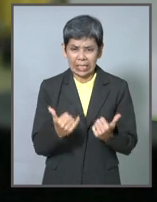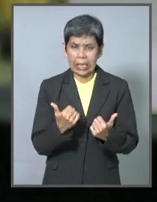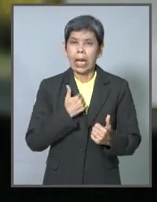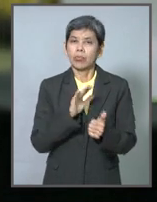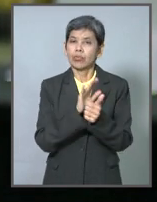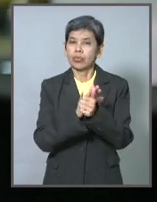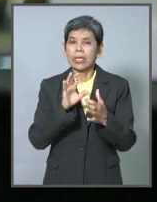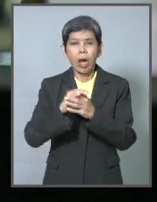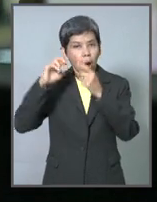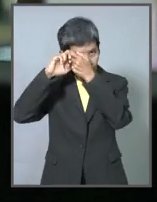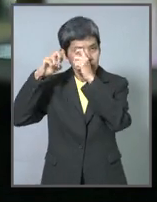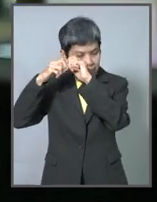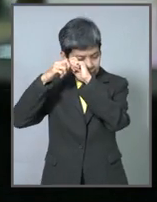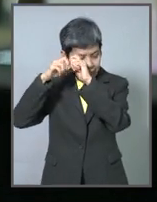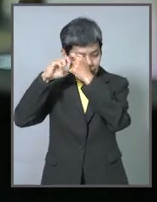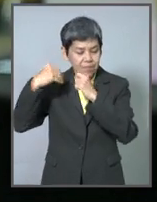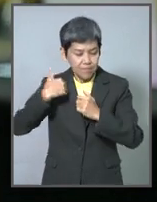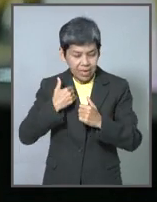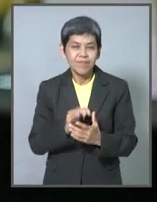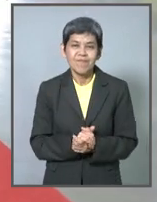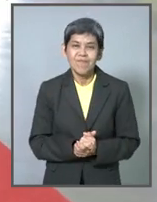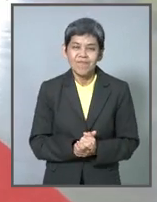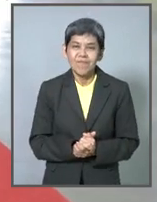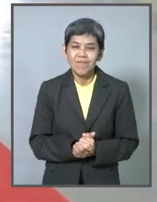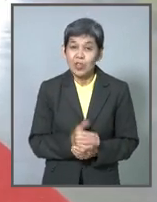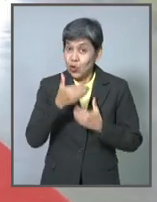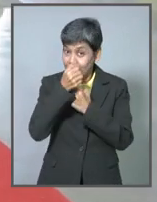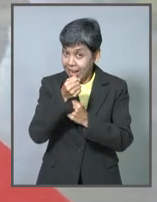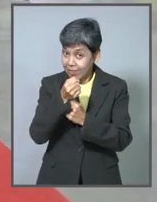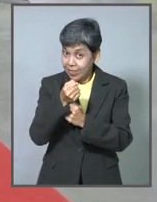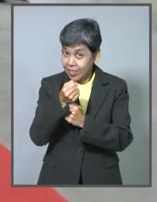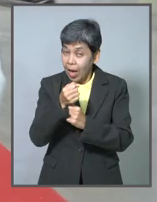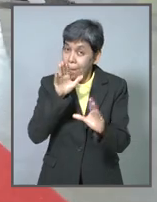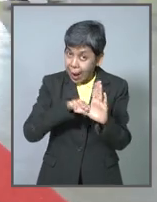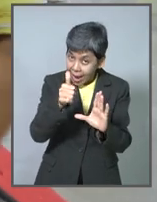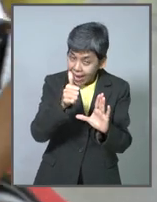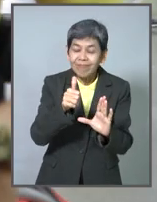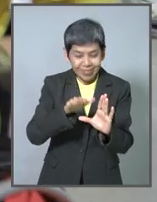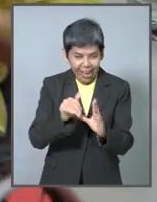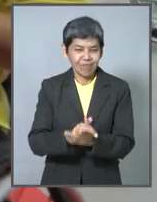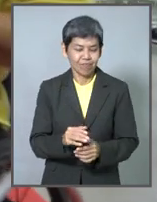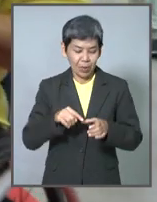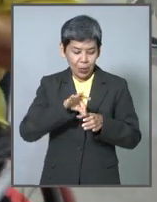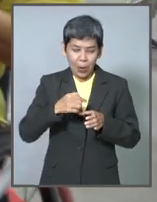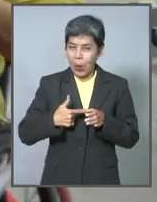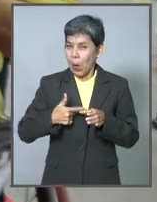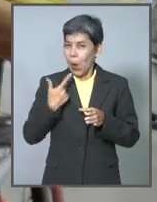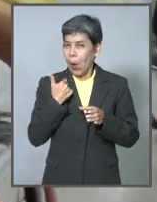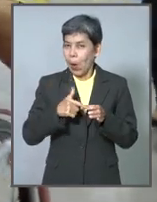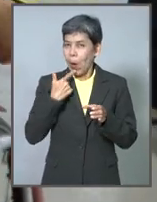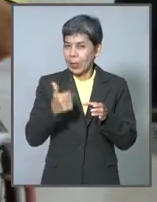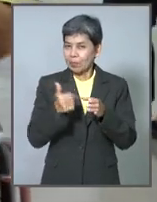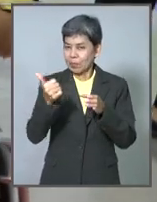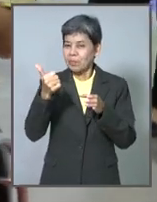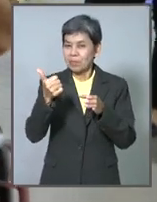ตอนนี้เนี่ยเราดูแลน้องที่เป็นออทิสติกด้วยค่ะ ใครสนใจก็ติดต่อได้เลยนะคะ ติดต่อในเว็บไซต ์ หรือหน้าร้